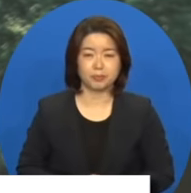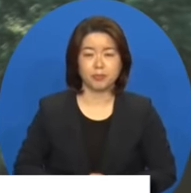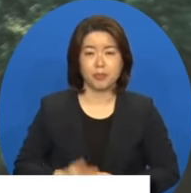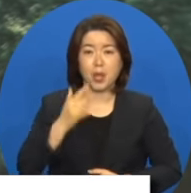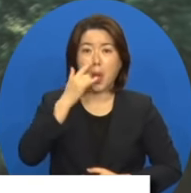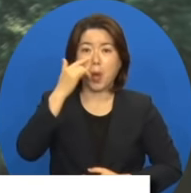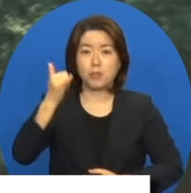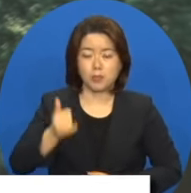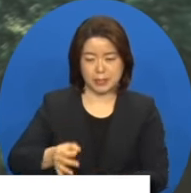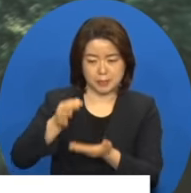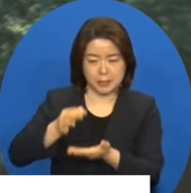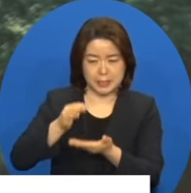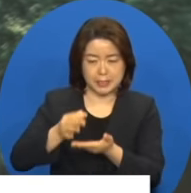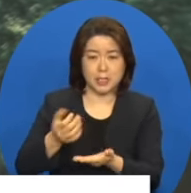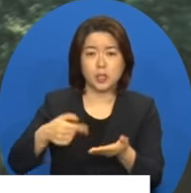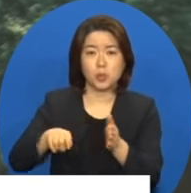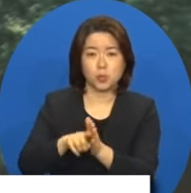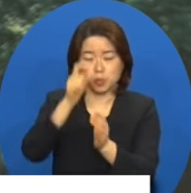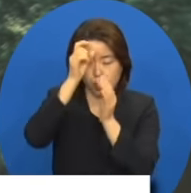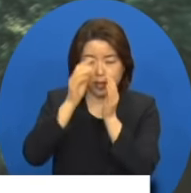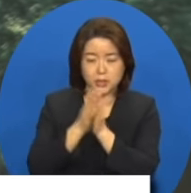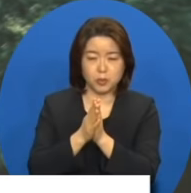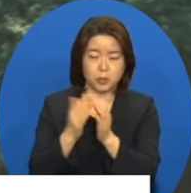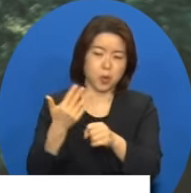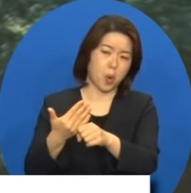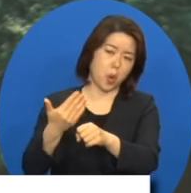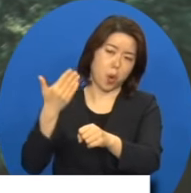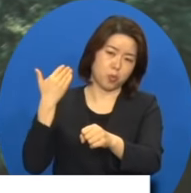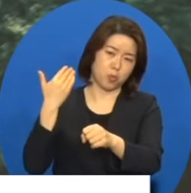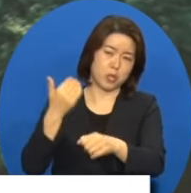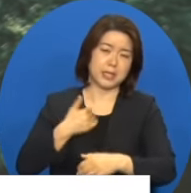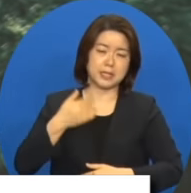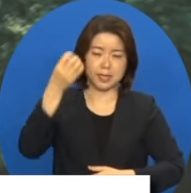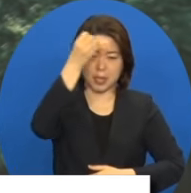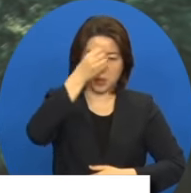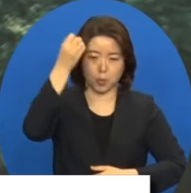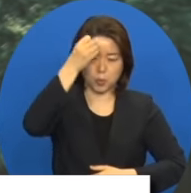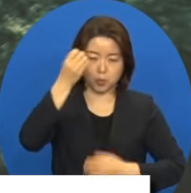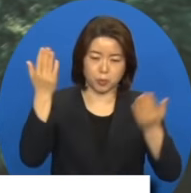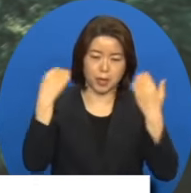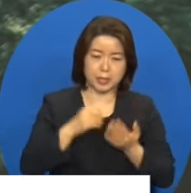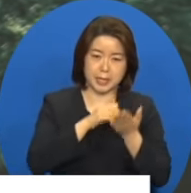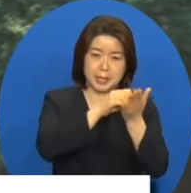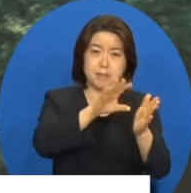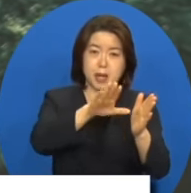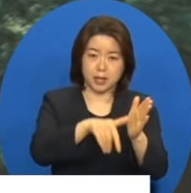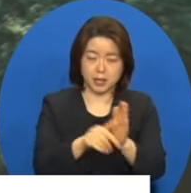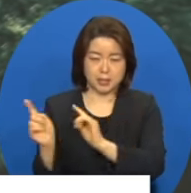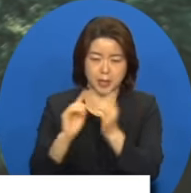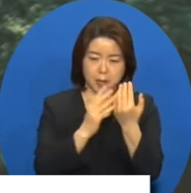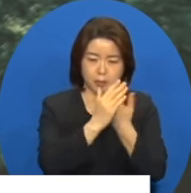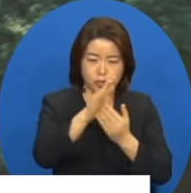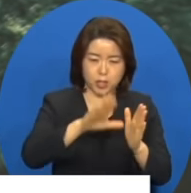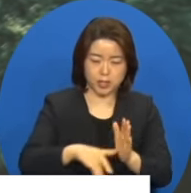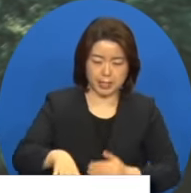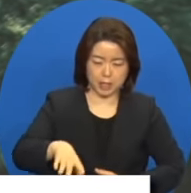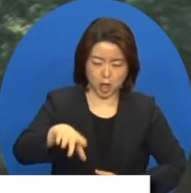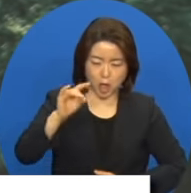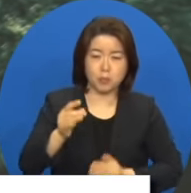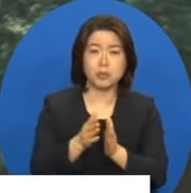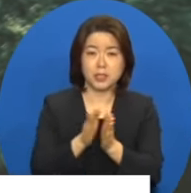부모님의 재정을 위한 기도는 9년 전쯤 제가 고등학교에 입학할 무렵 부흥회에서 처음